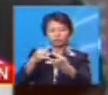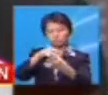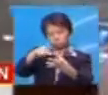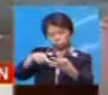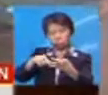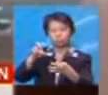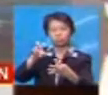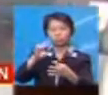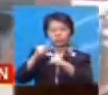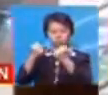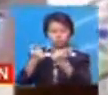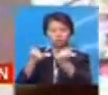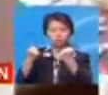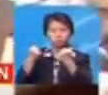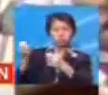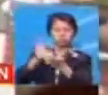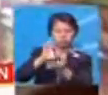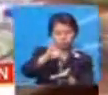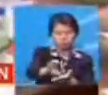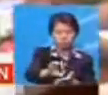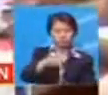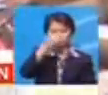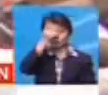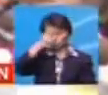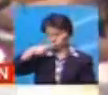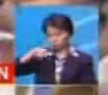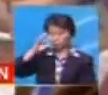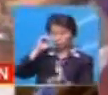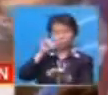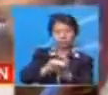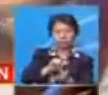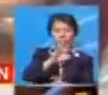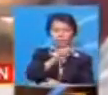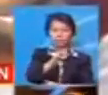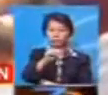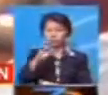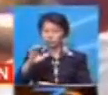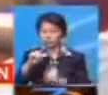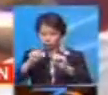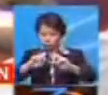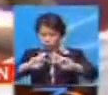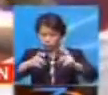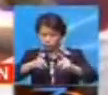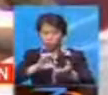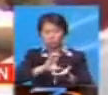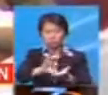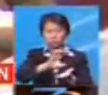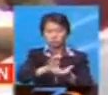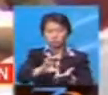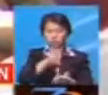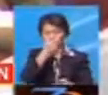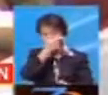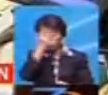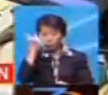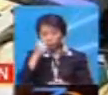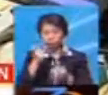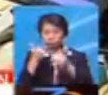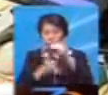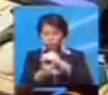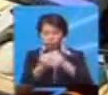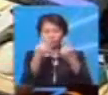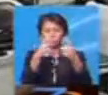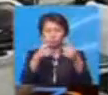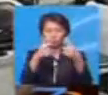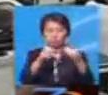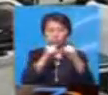syarikat. Dato' Sri Mustafa juga yakin kemasukan MNC bakal meningkatkan nilai pelaburan memandangkan kemasukan